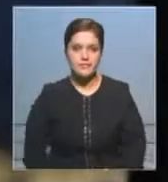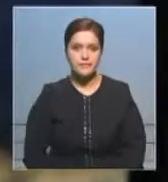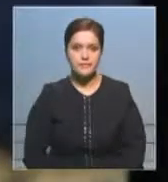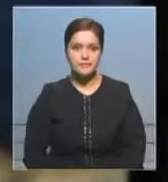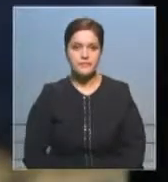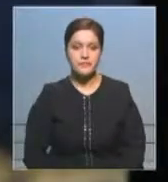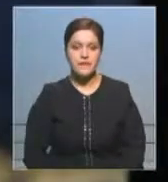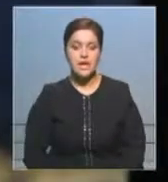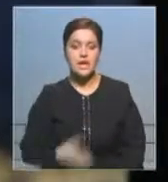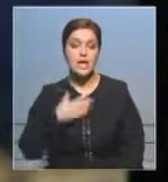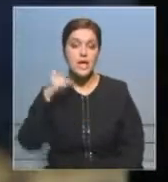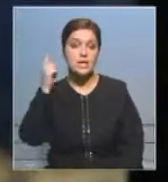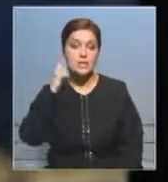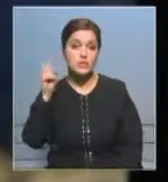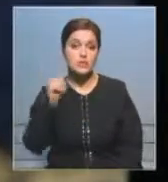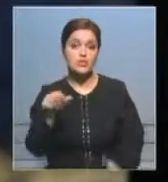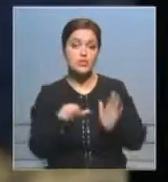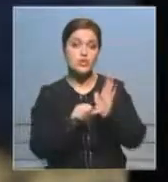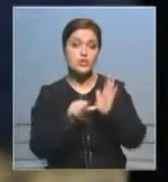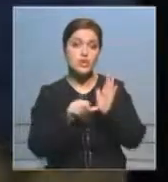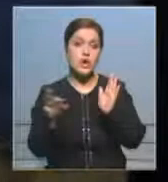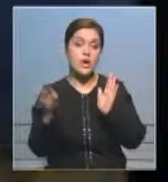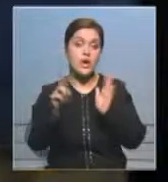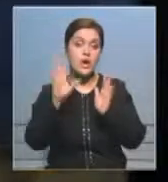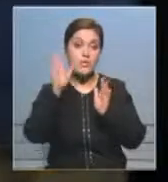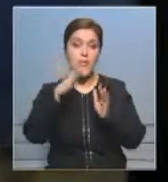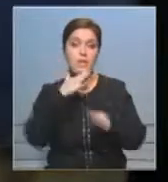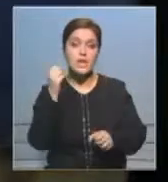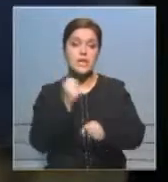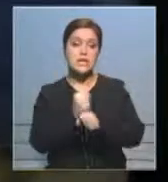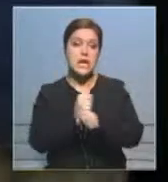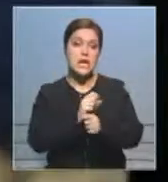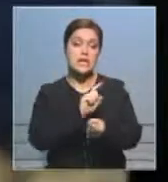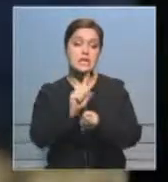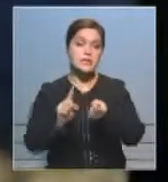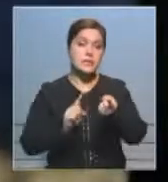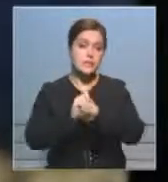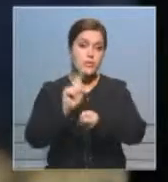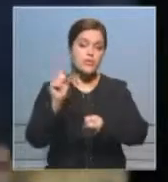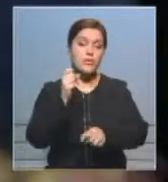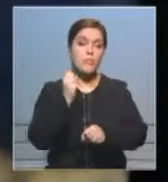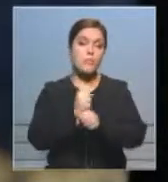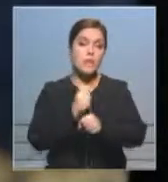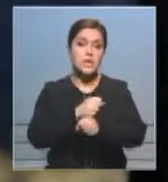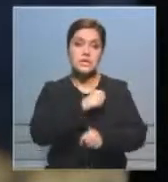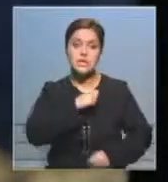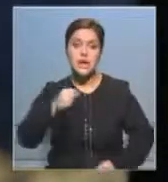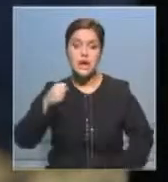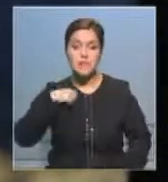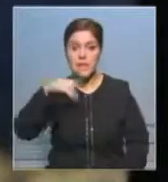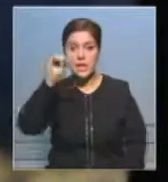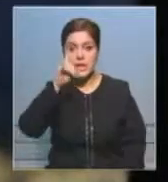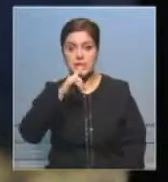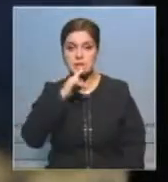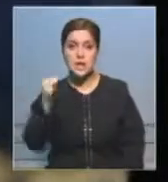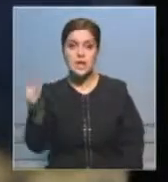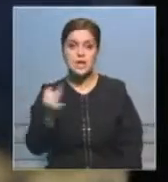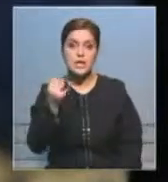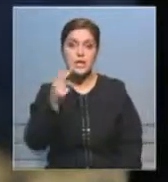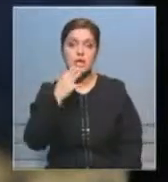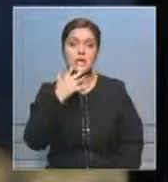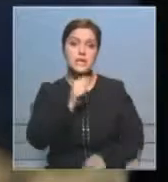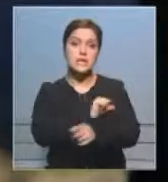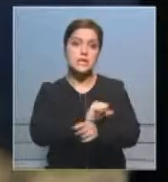рассказали 6 января что будет ди однако reform of чтобы сделать саму странного интересной для иностранных